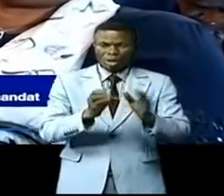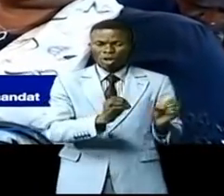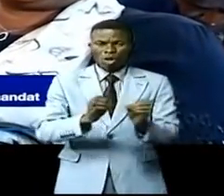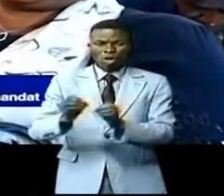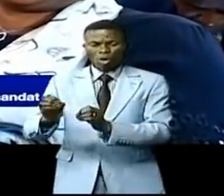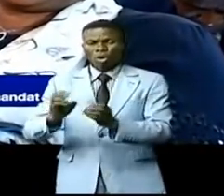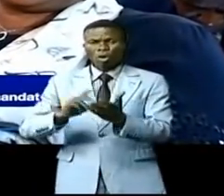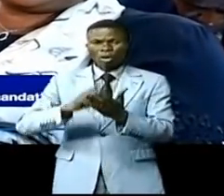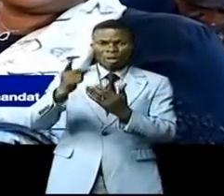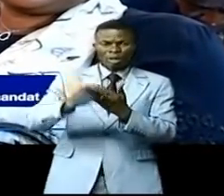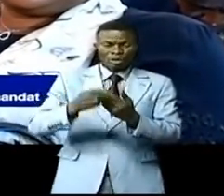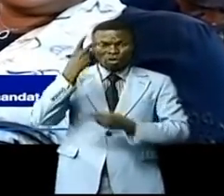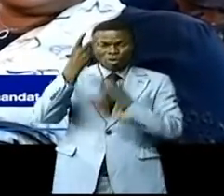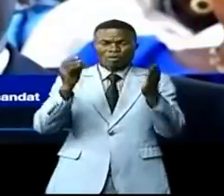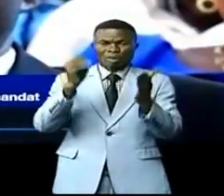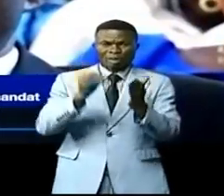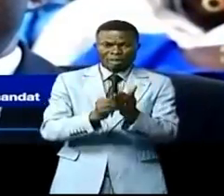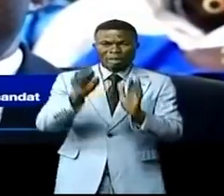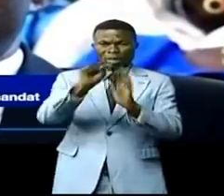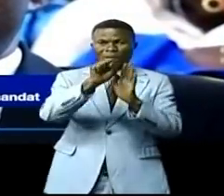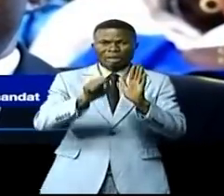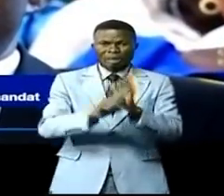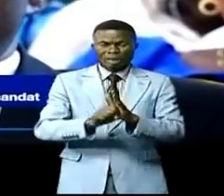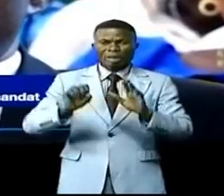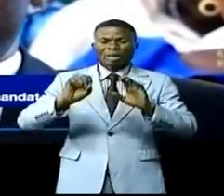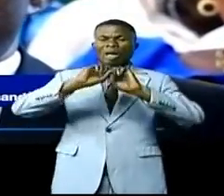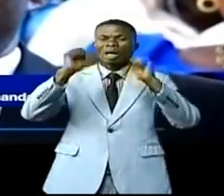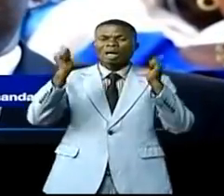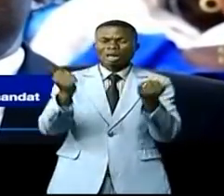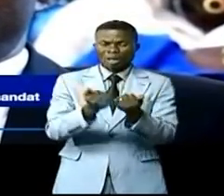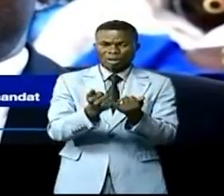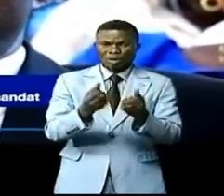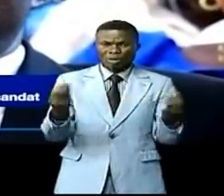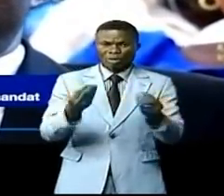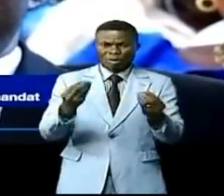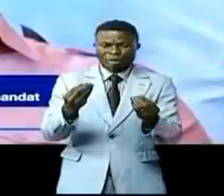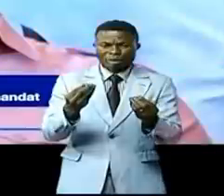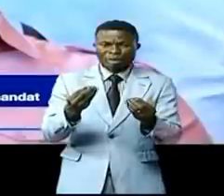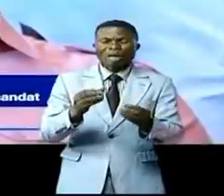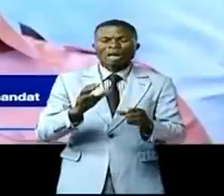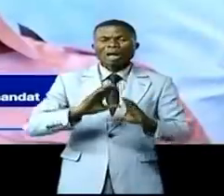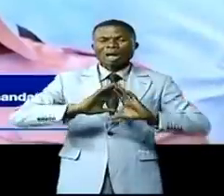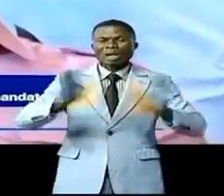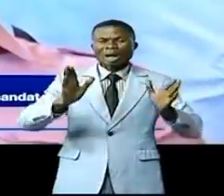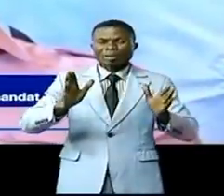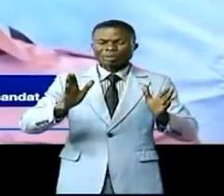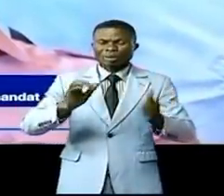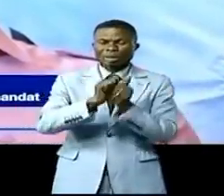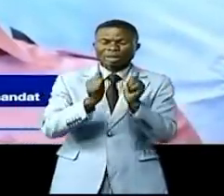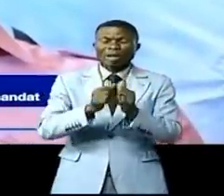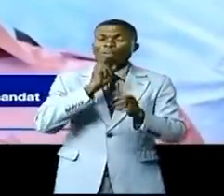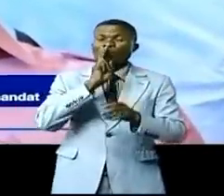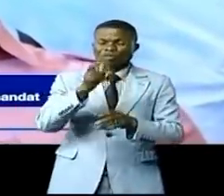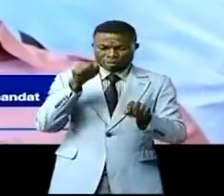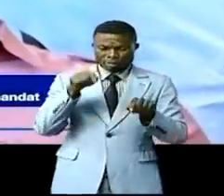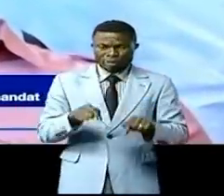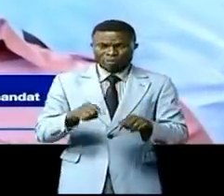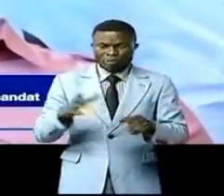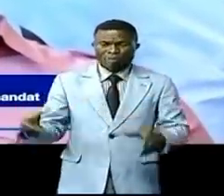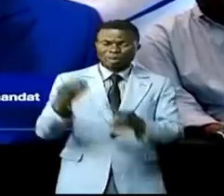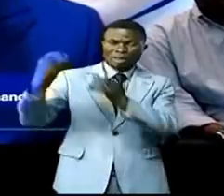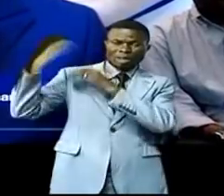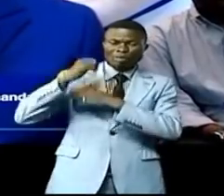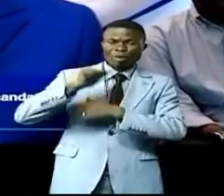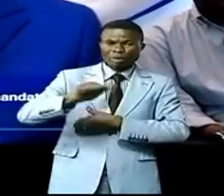base, la révisitation des statuts de l'association en vue de les adapter aux réalités actuelles, l'autoprise en